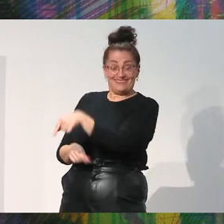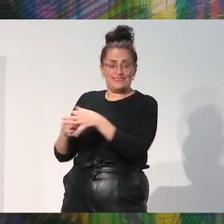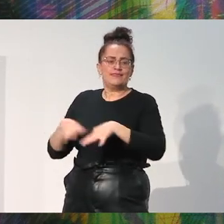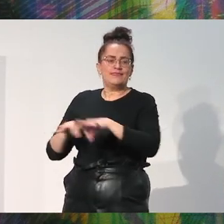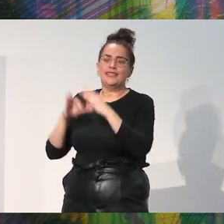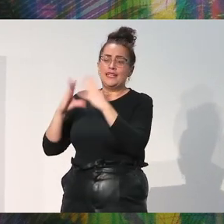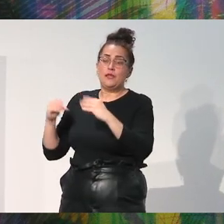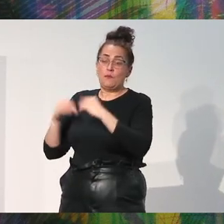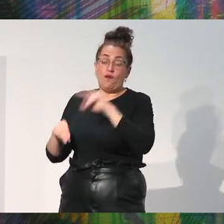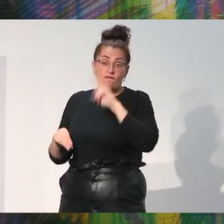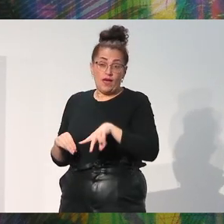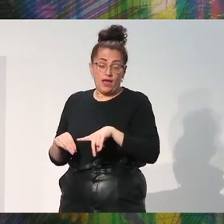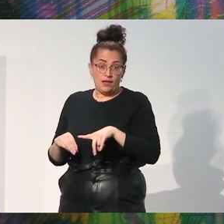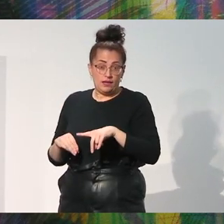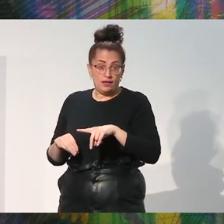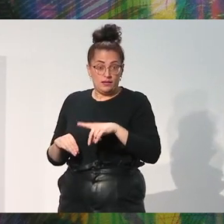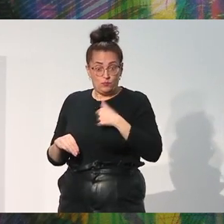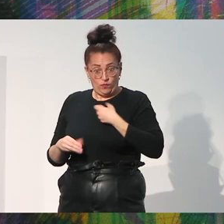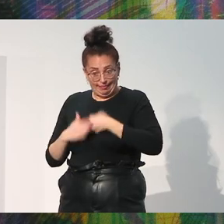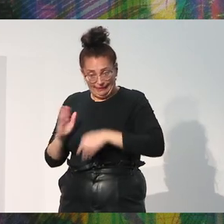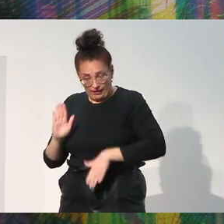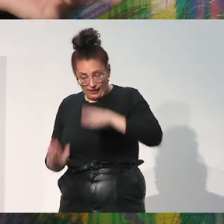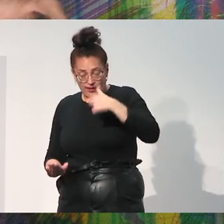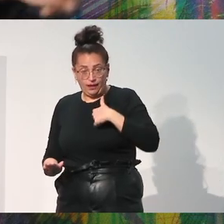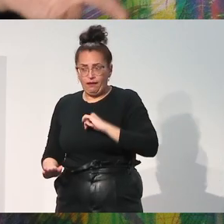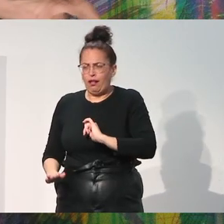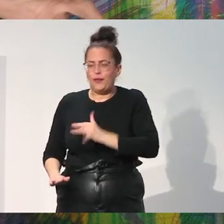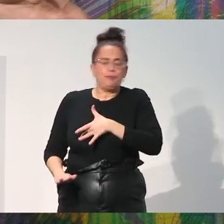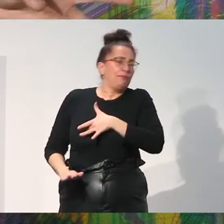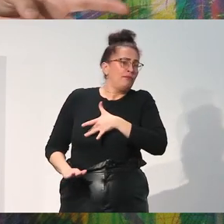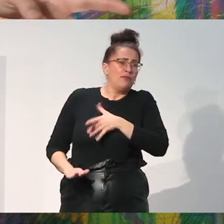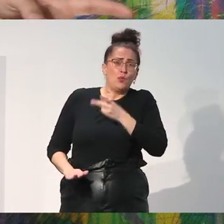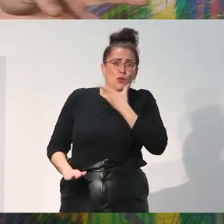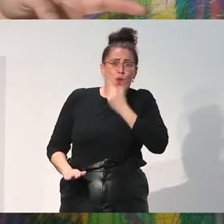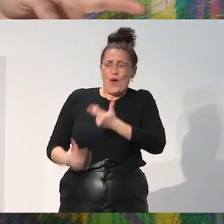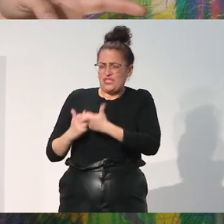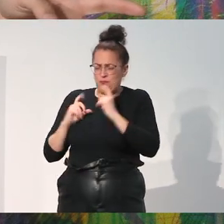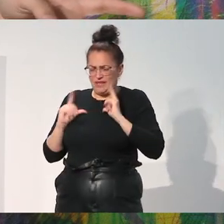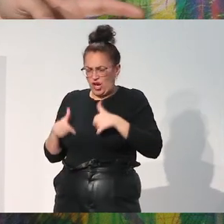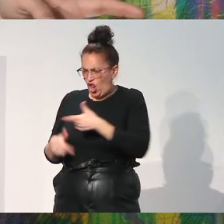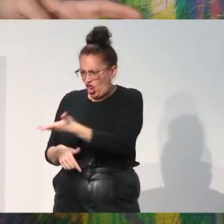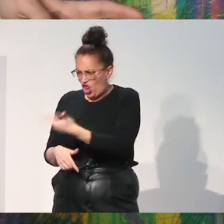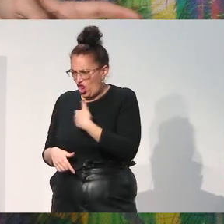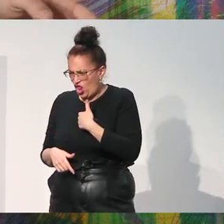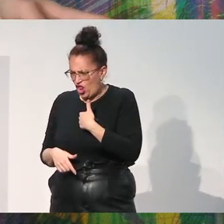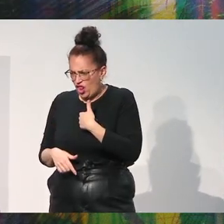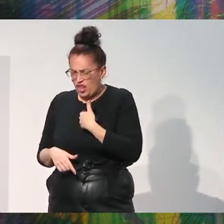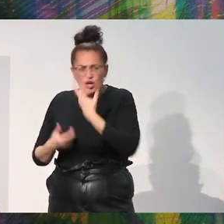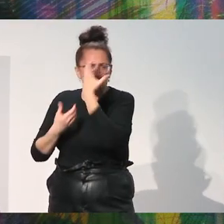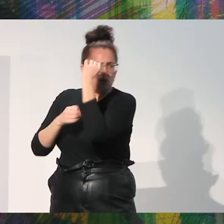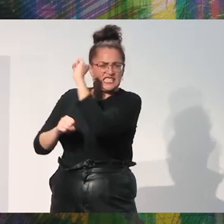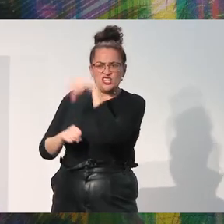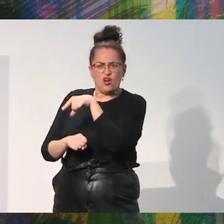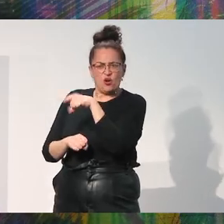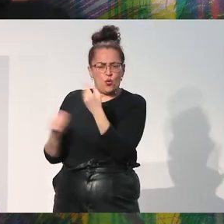commencé à parler de ce livre. C'était fou. Je rentrais donc dans des écoles, je crois que dans une école où tu es allé, l'école collège protestant à Beyrouth Ouest,